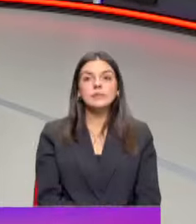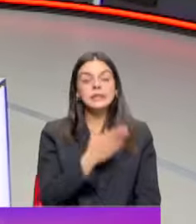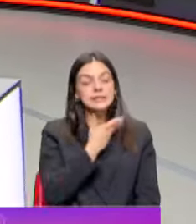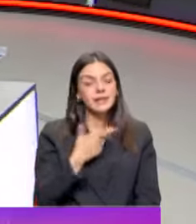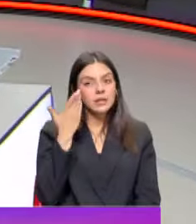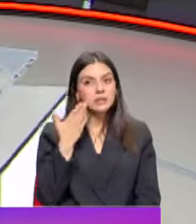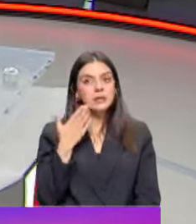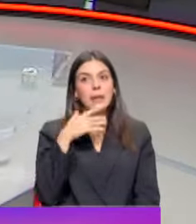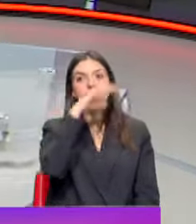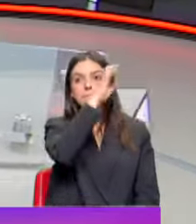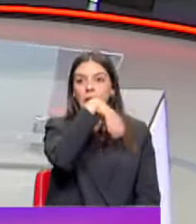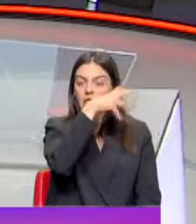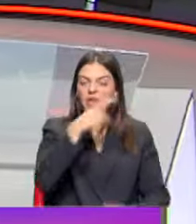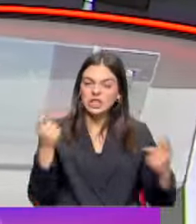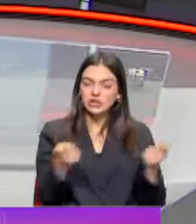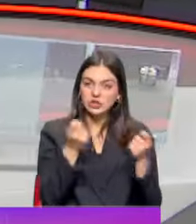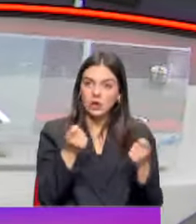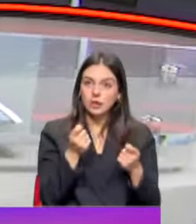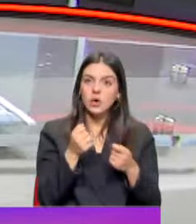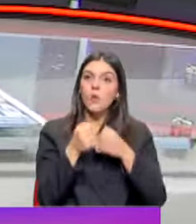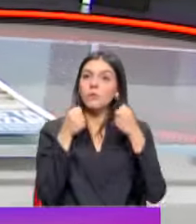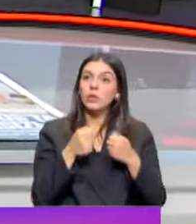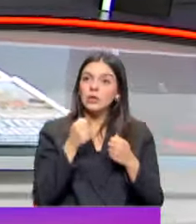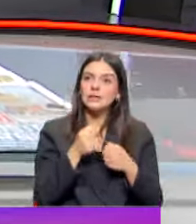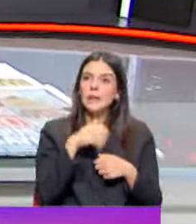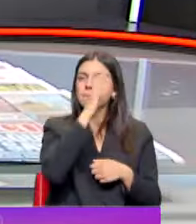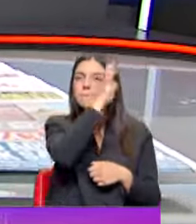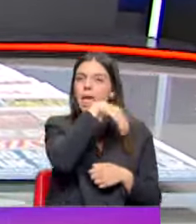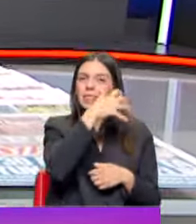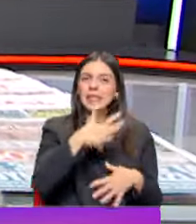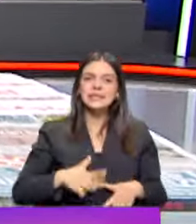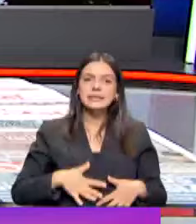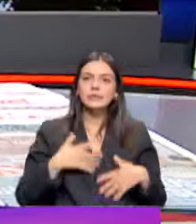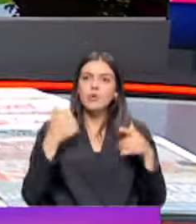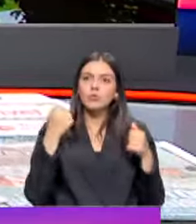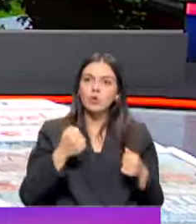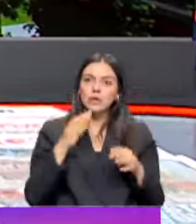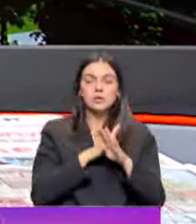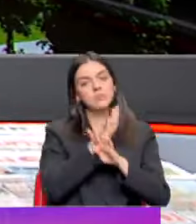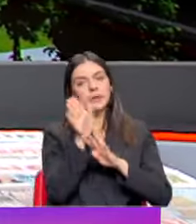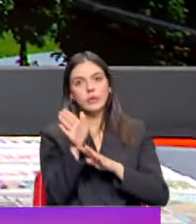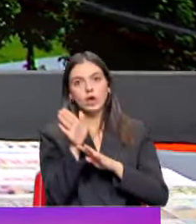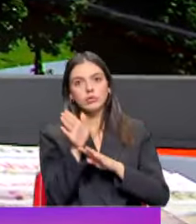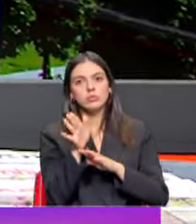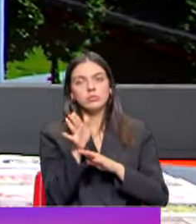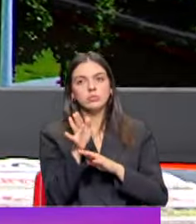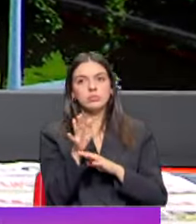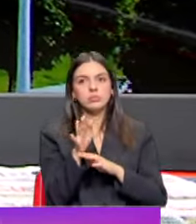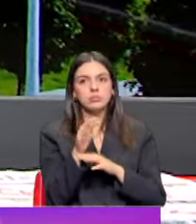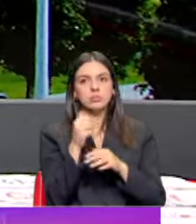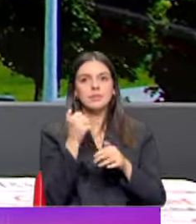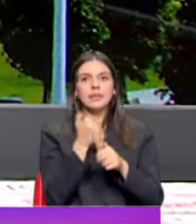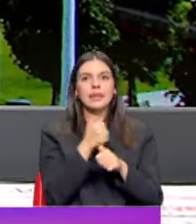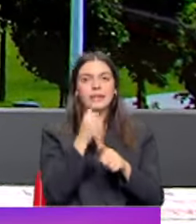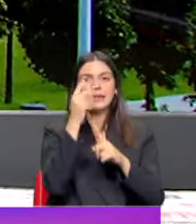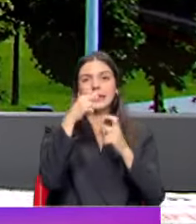Sevgili izleyenler, maden çalışanlarının protestosundan maden istemeyenlerin protestosuna gidiyoruz. Giresun'un